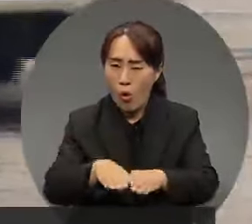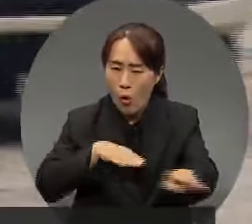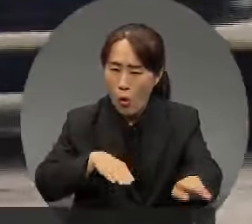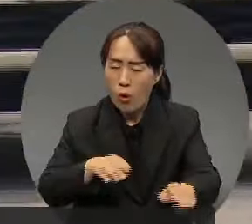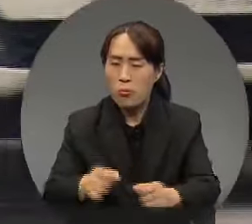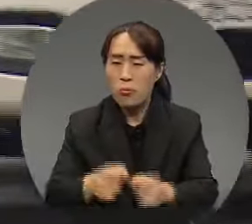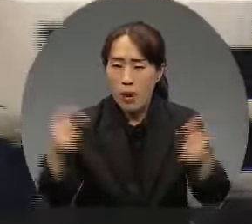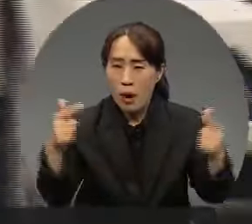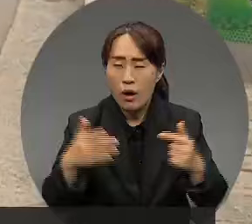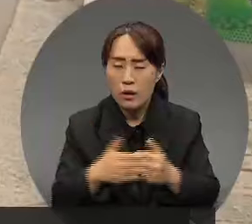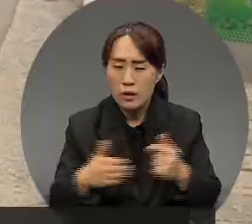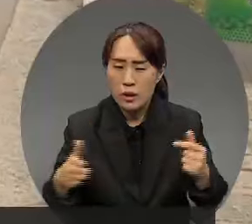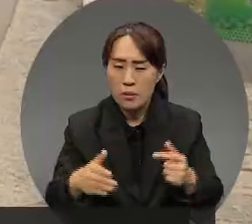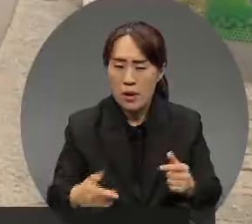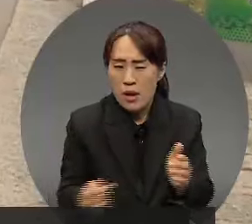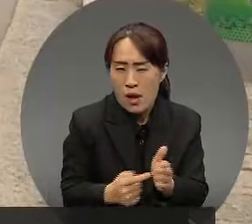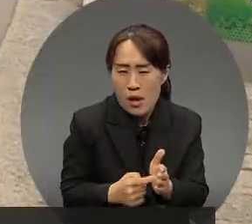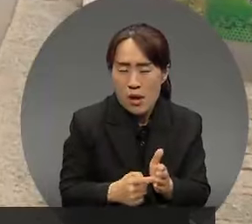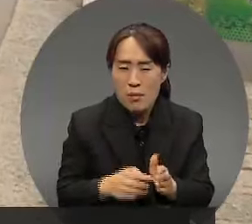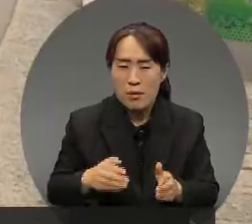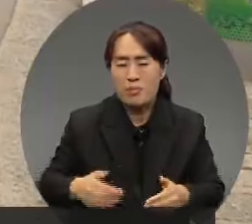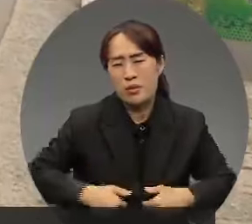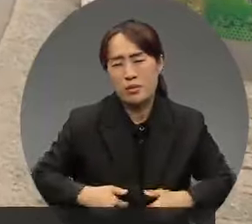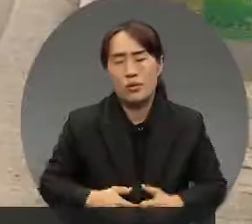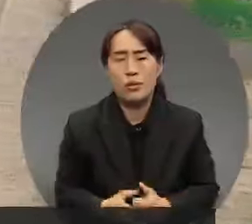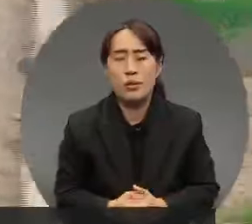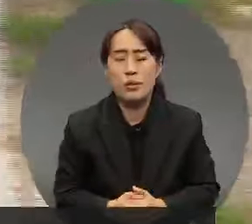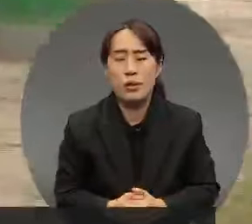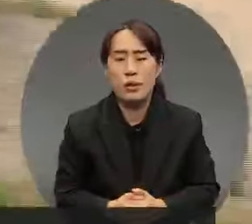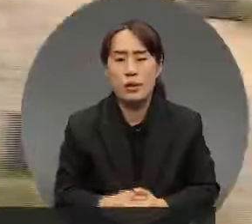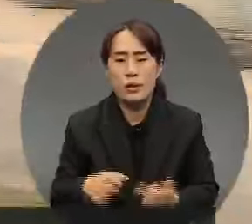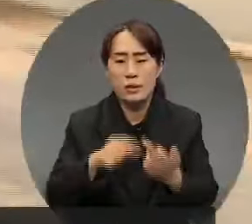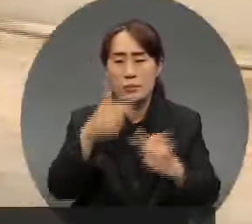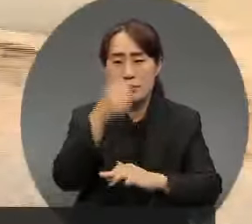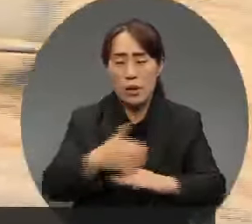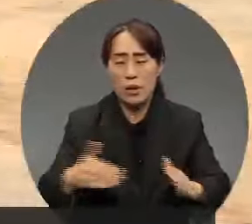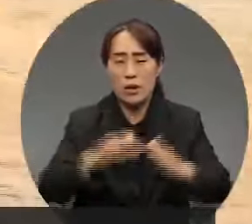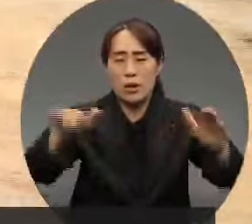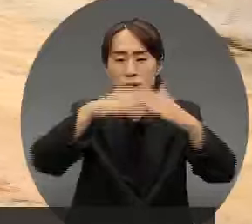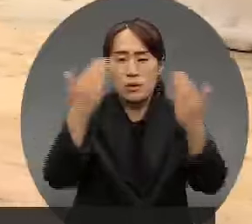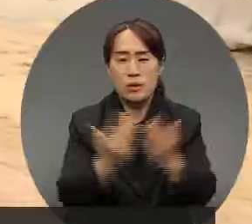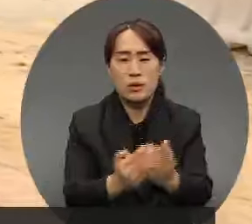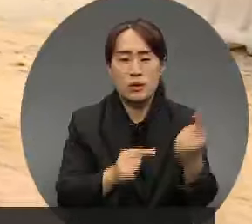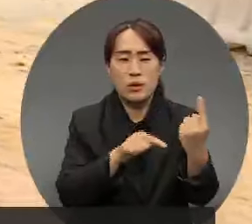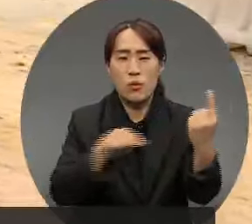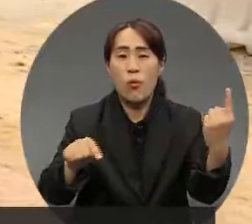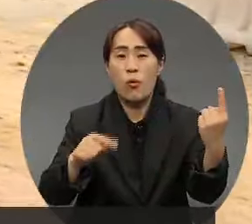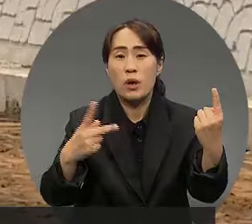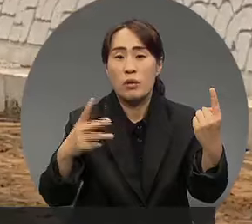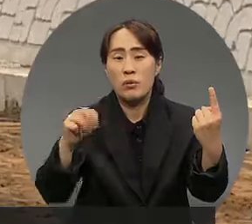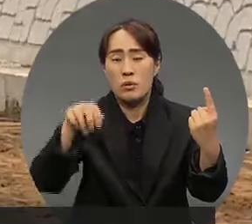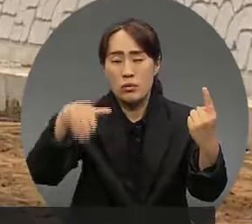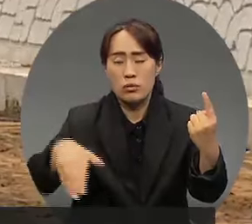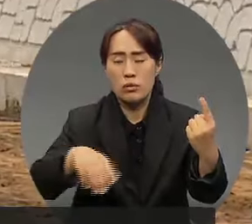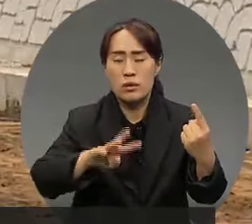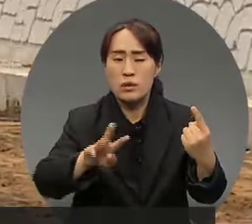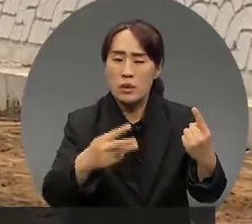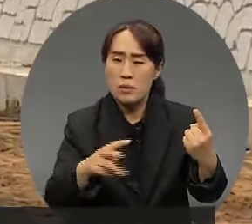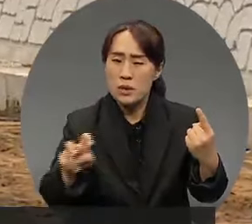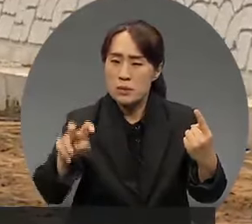급증하면서 확장이 시급한 구간입니다 연말까지 전체 1.5km 구간 중